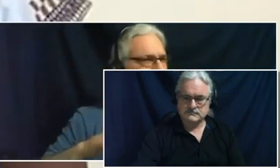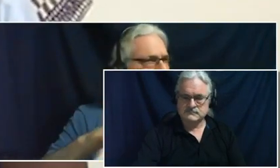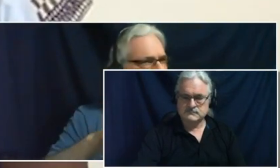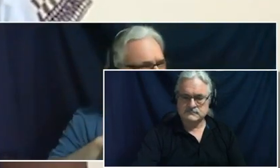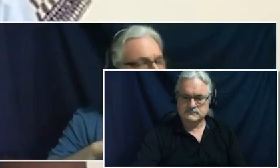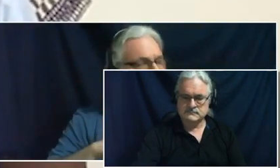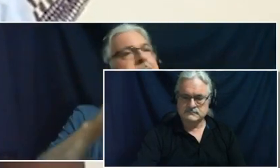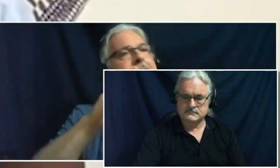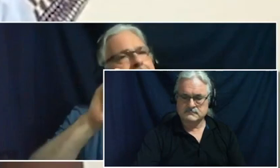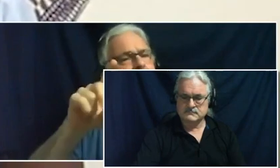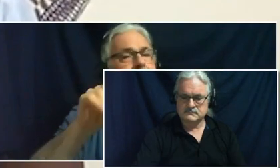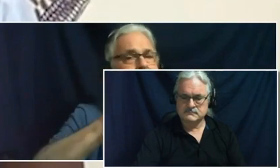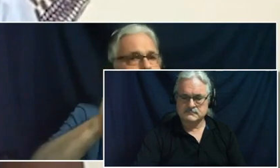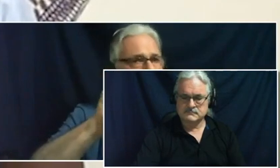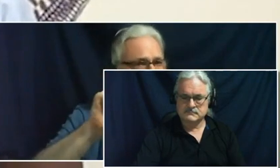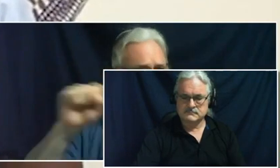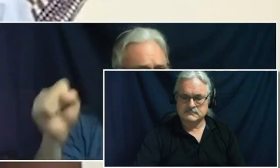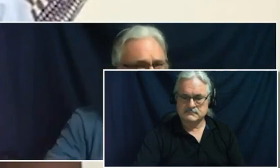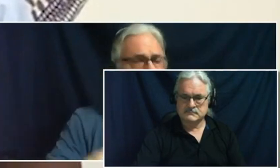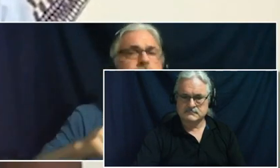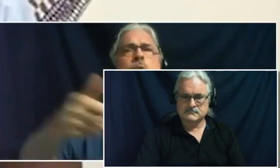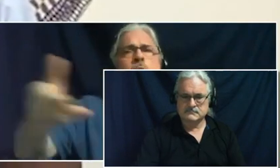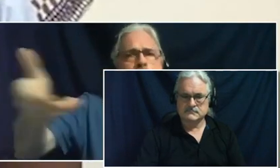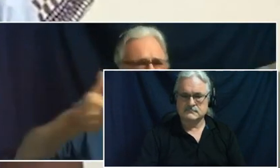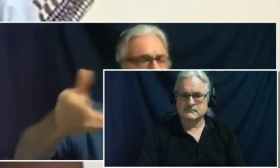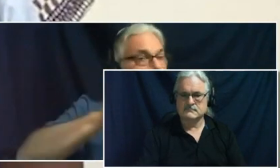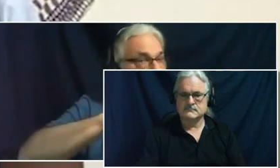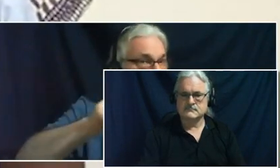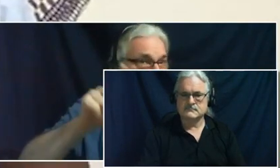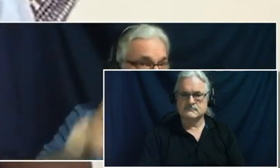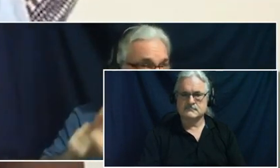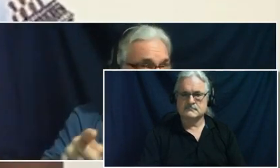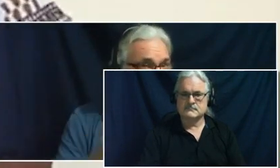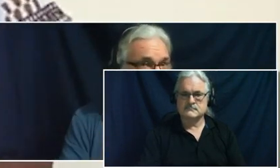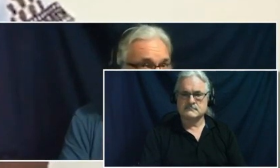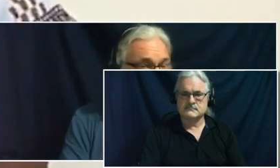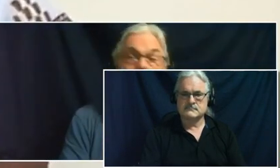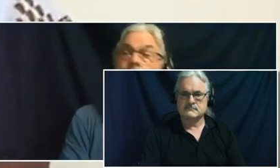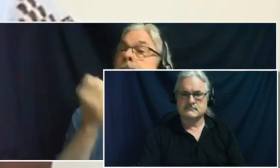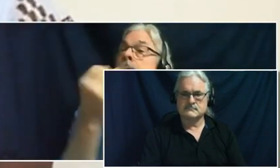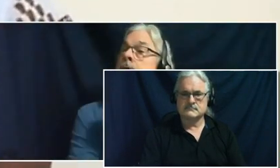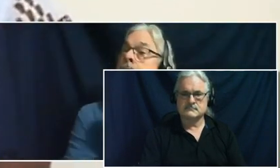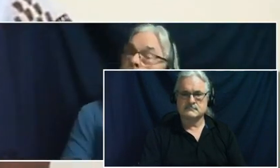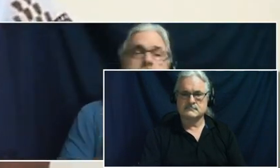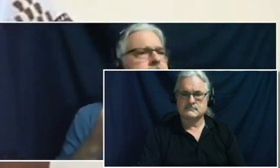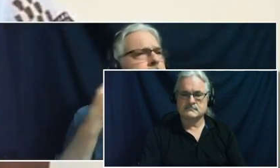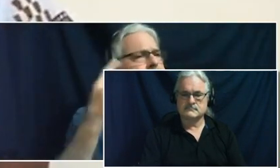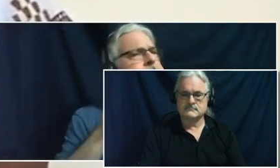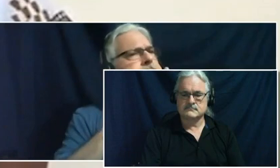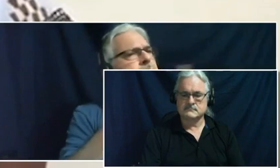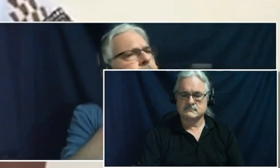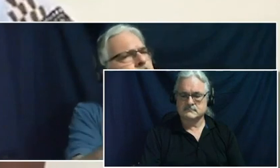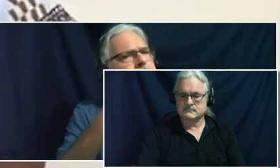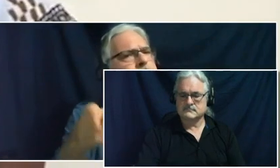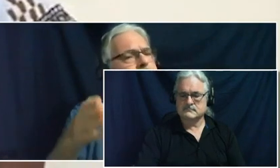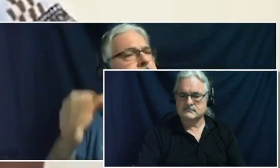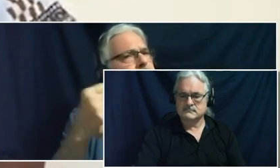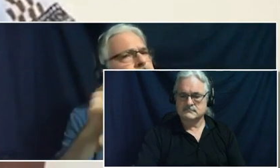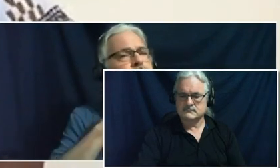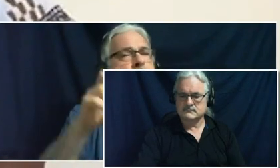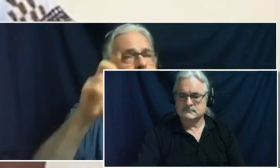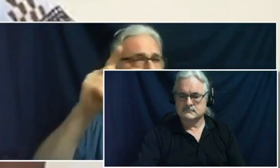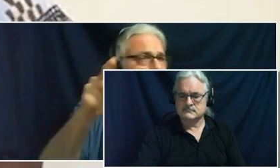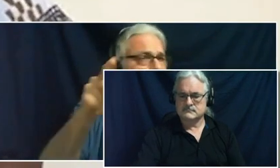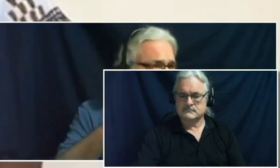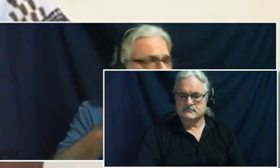bonne volonté pour l'UNESCO, je me fais son porte-parole en faveur du rapport GEM 2020, qui demande que les systèmes éducatifs accueillent mieux